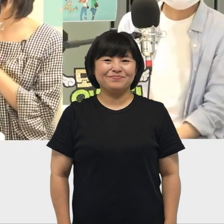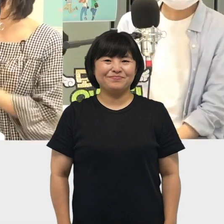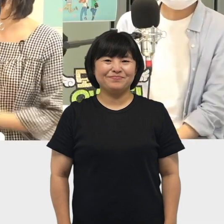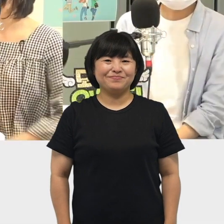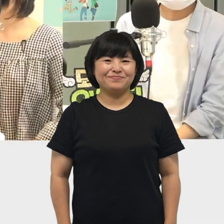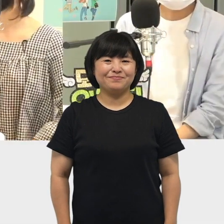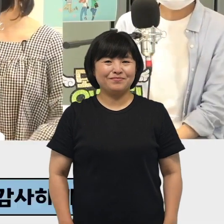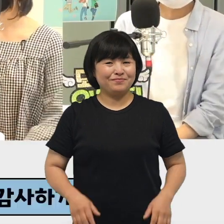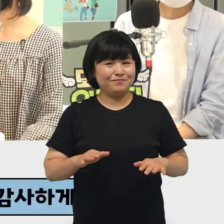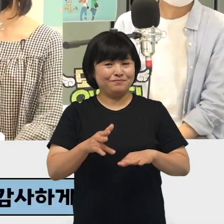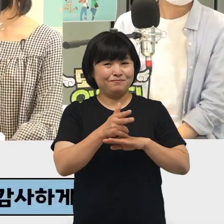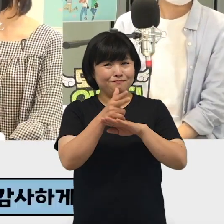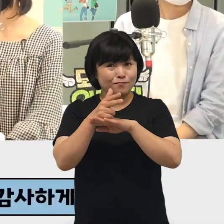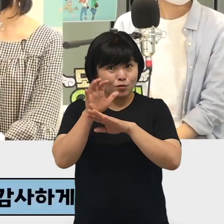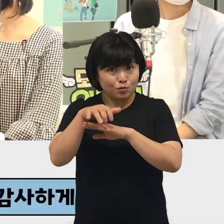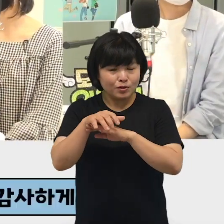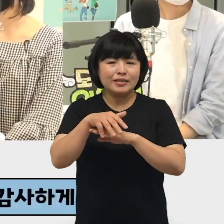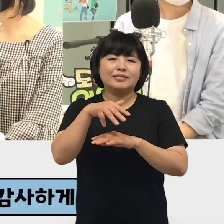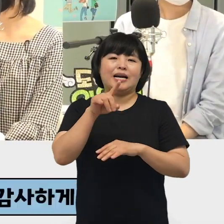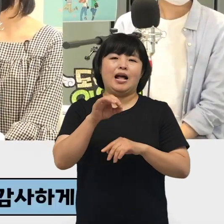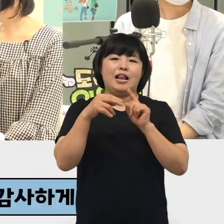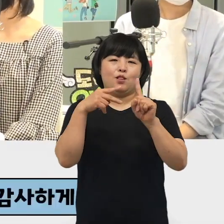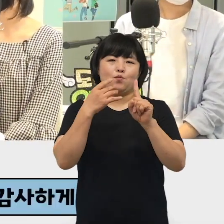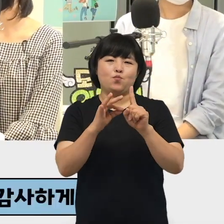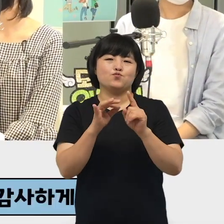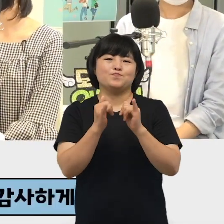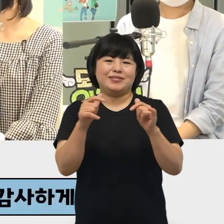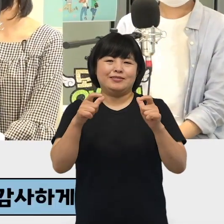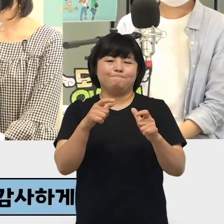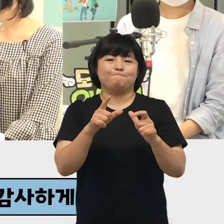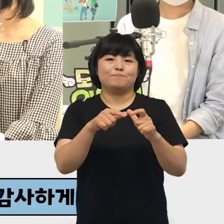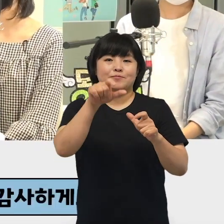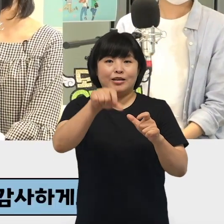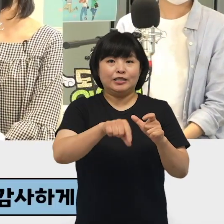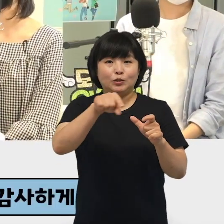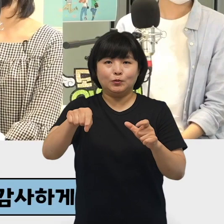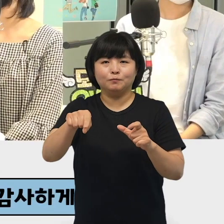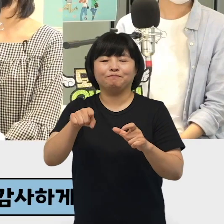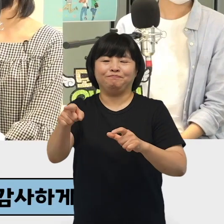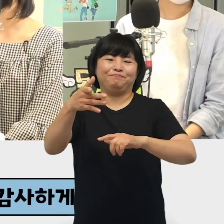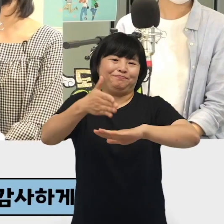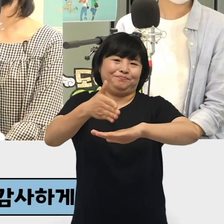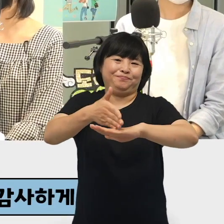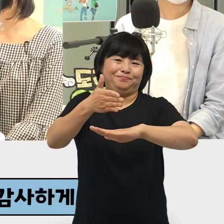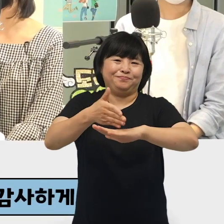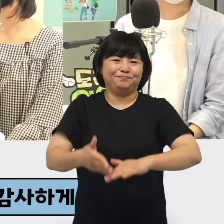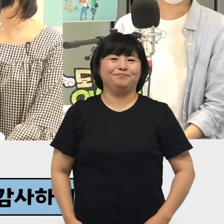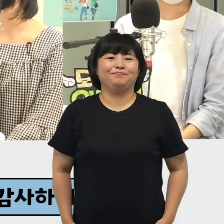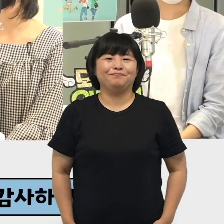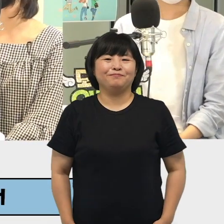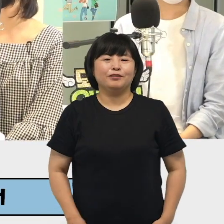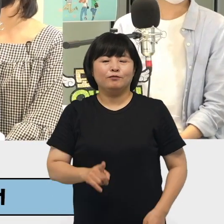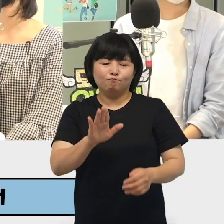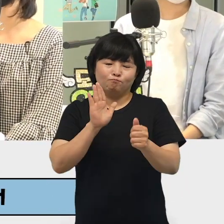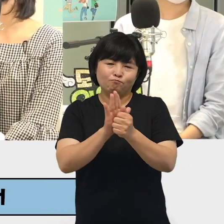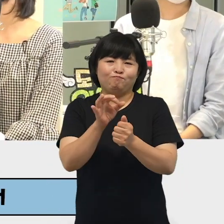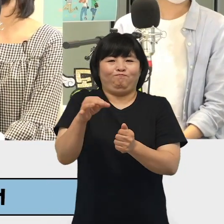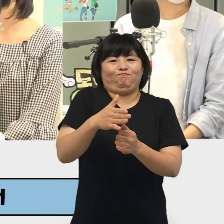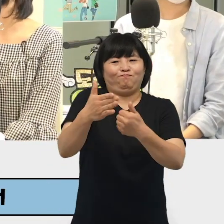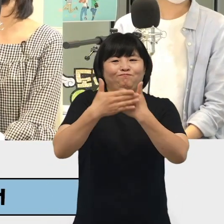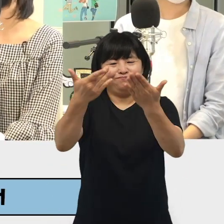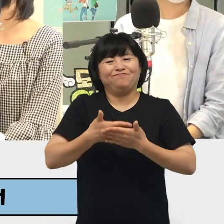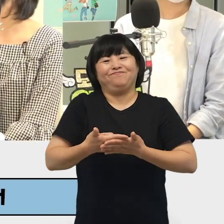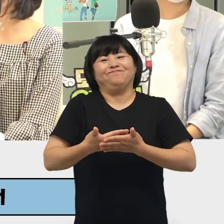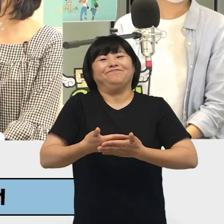너무 재밌었어요. 오늘 촬영은 창일동 주민자치회에서 감사하게도 또 무상